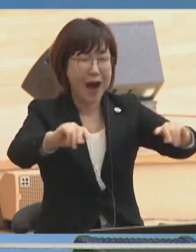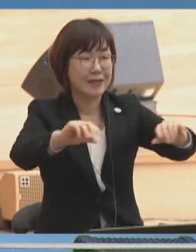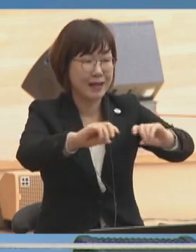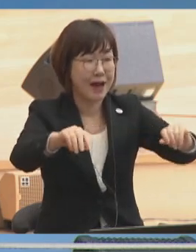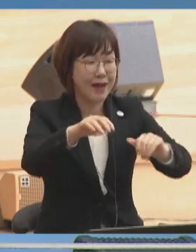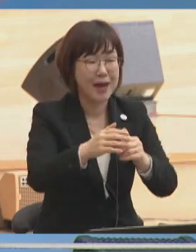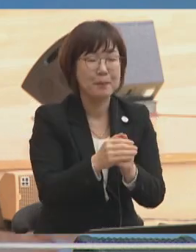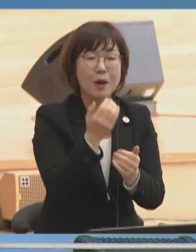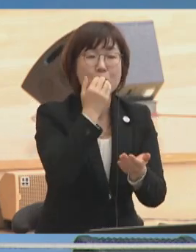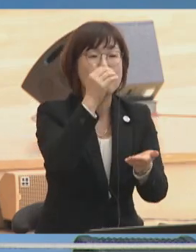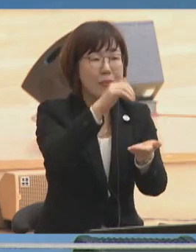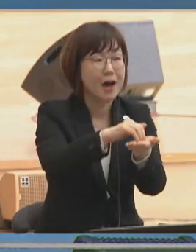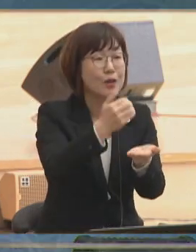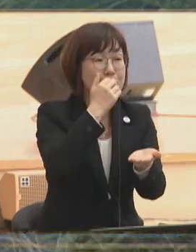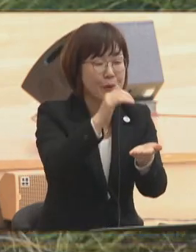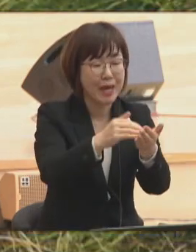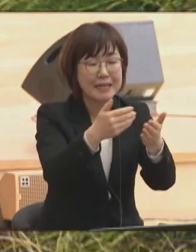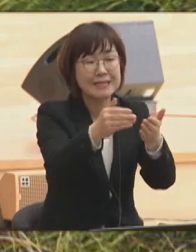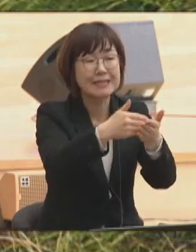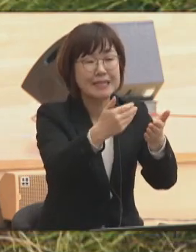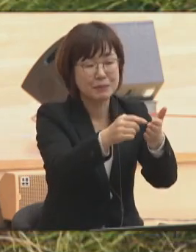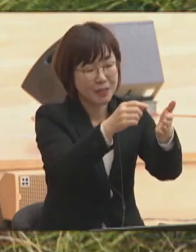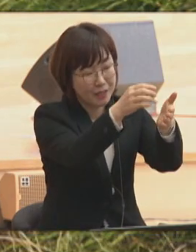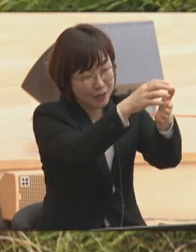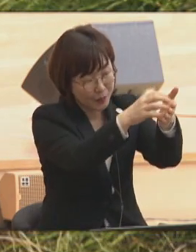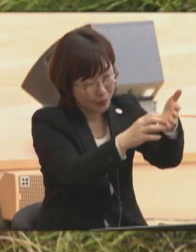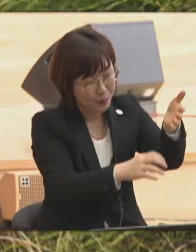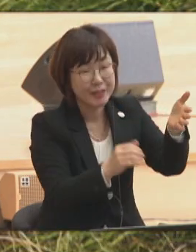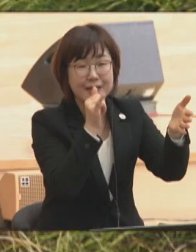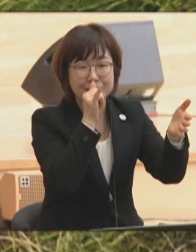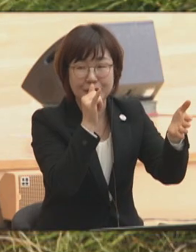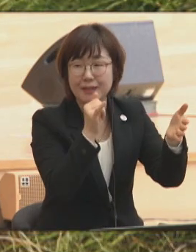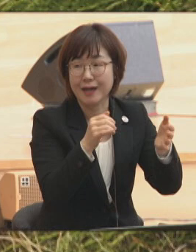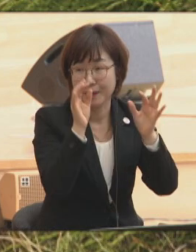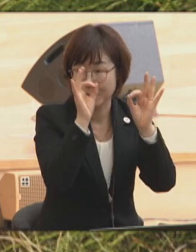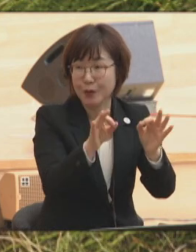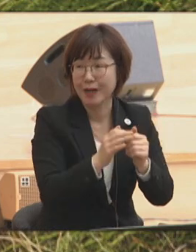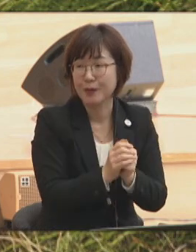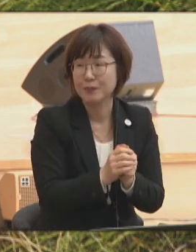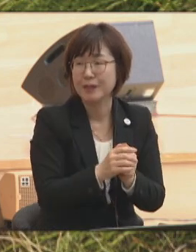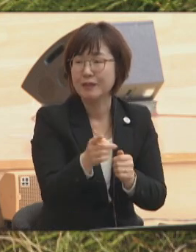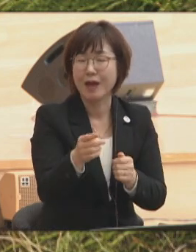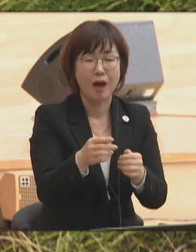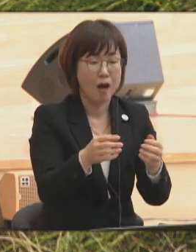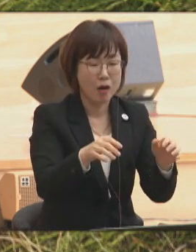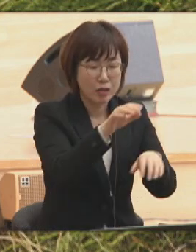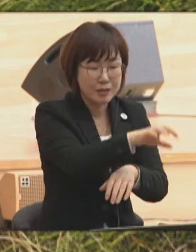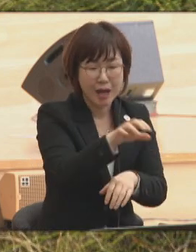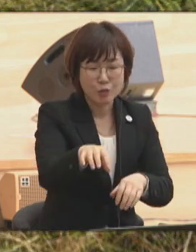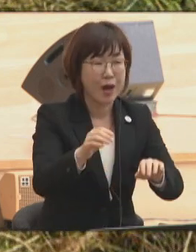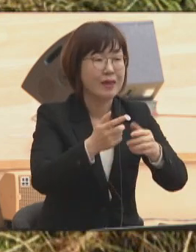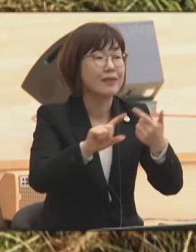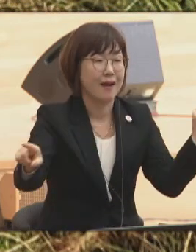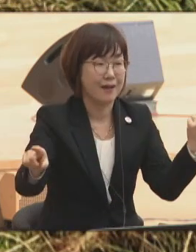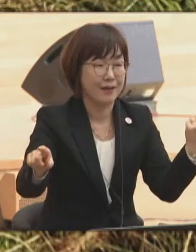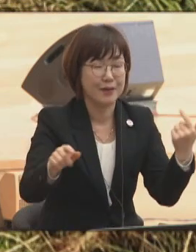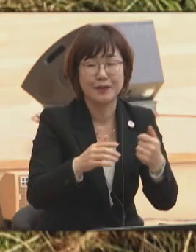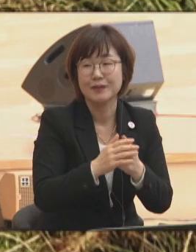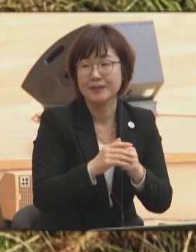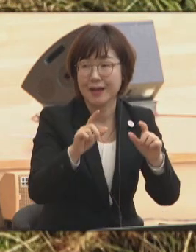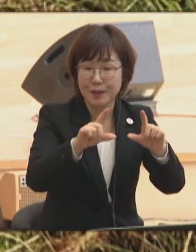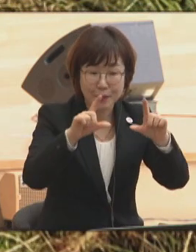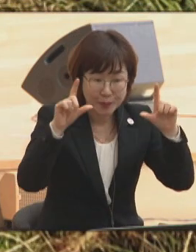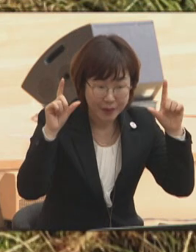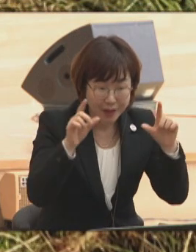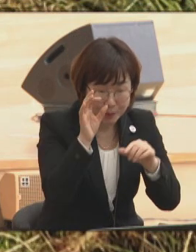이렇게 바위에 그림이 하나 그려져 있습니다. 한번 보십시오. 그려진 그림, 저기 벌판입니다. 장소가 다릅니다. 땡겨보십시오. 땡기면 자, 여기